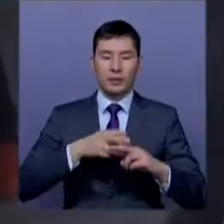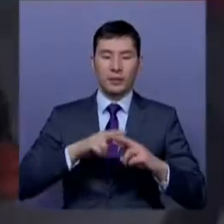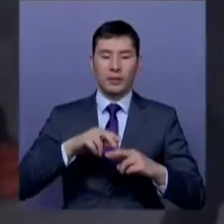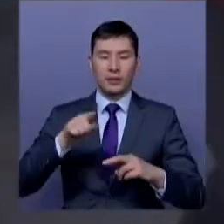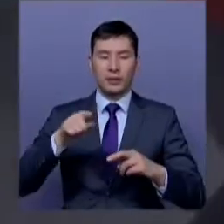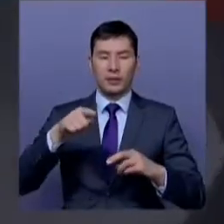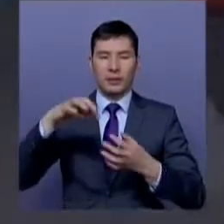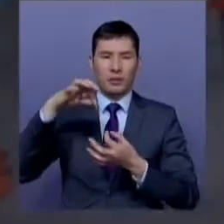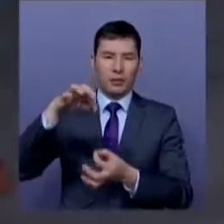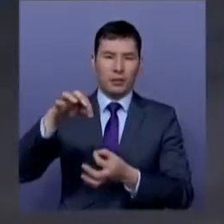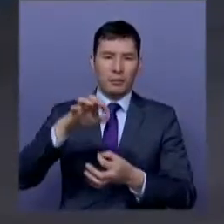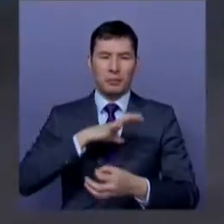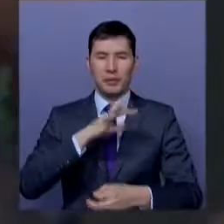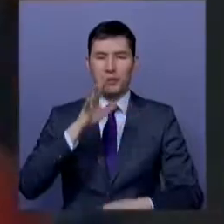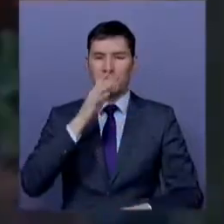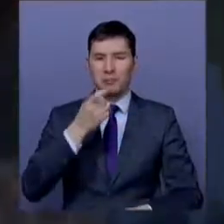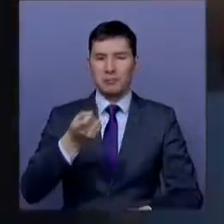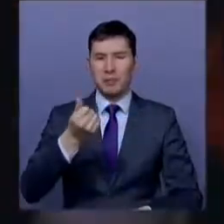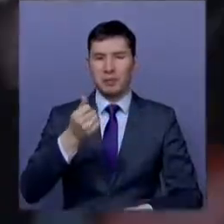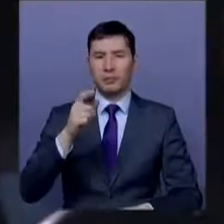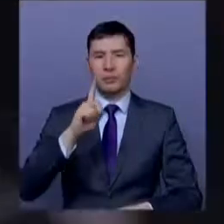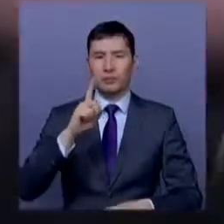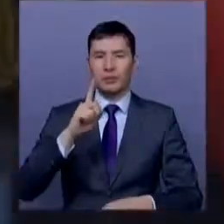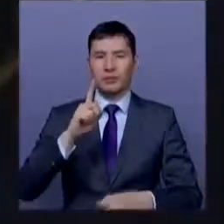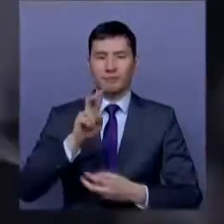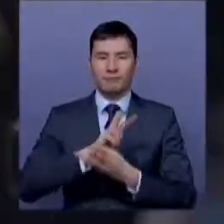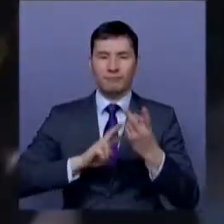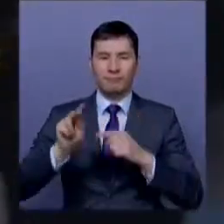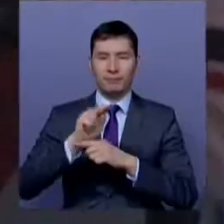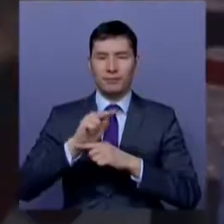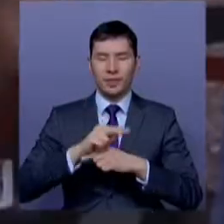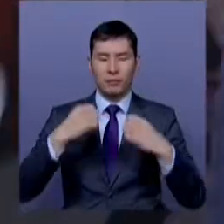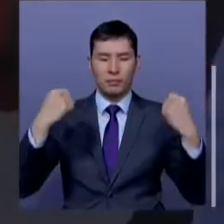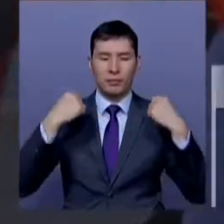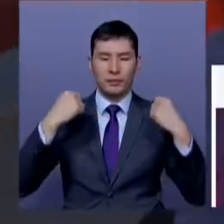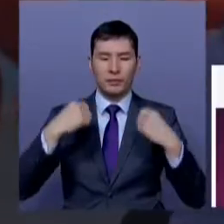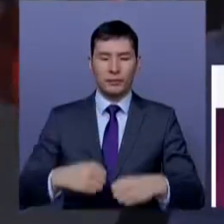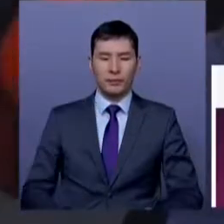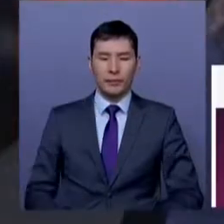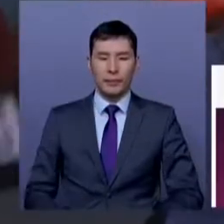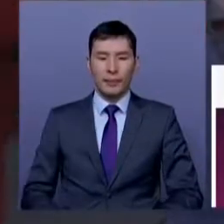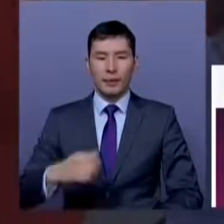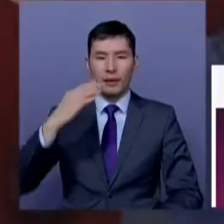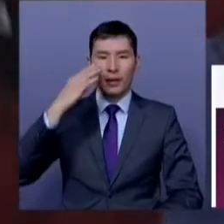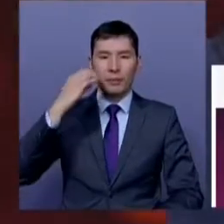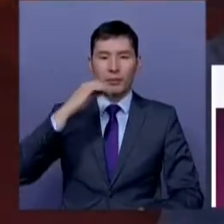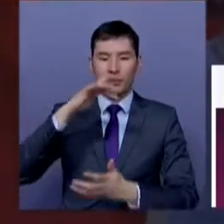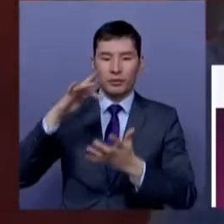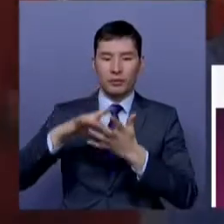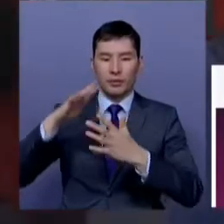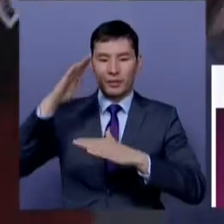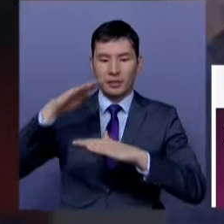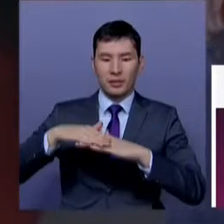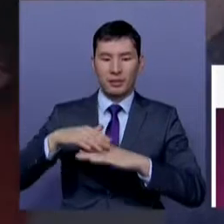мына ғимарат аз уақыттың ішінде спорт залға айналып шыға келді. Алматы қаласының әкімі Бақытжан Сағынтаев